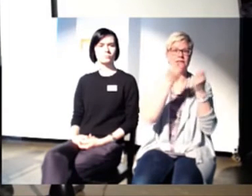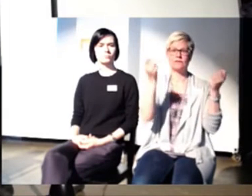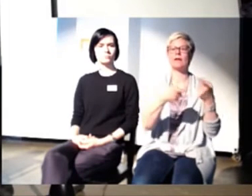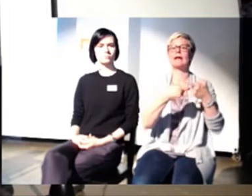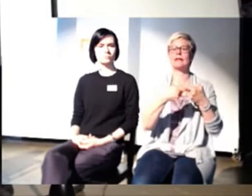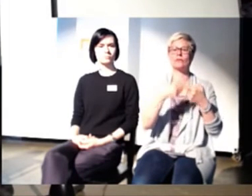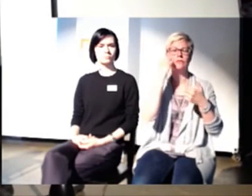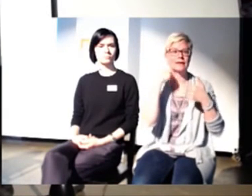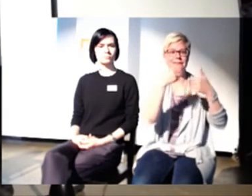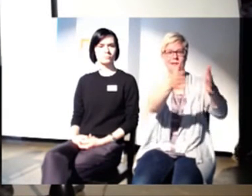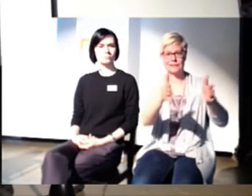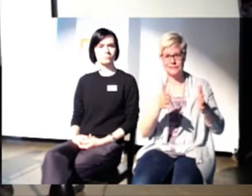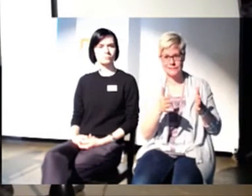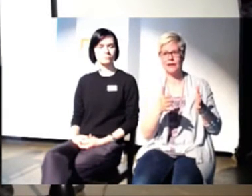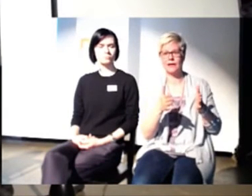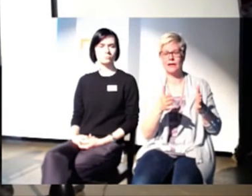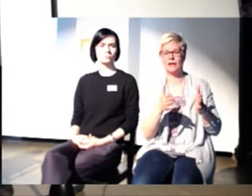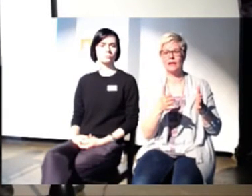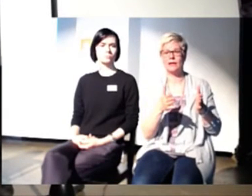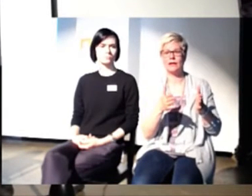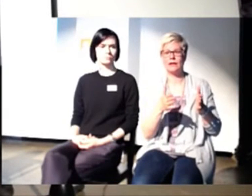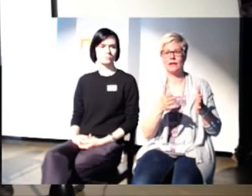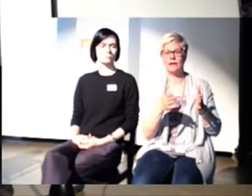festivaaleihin liittyviä residenssejä.